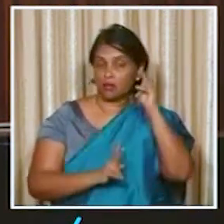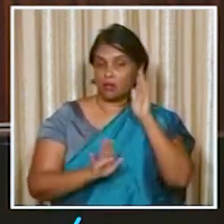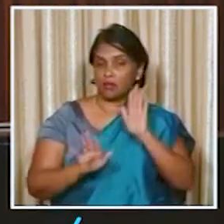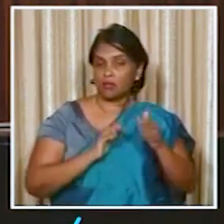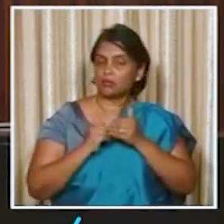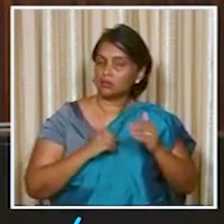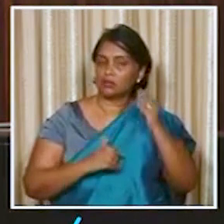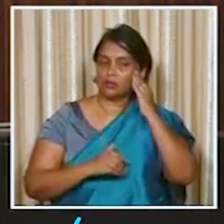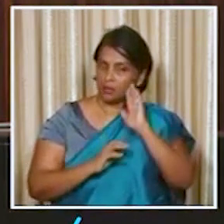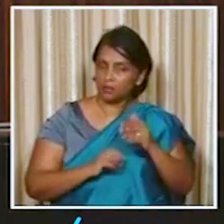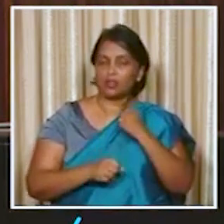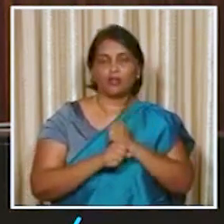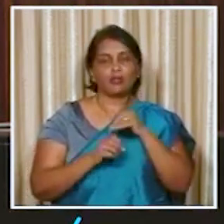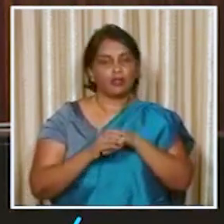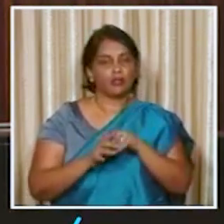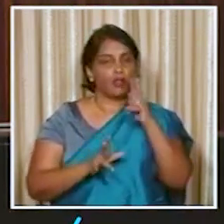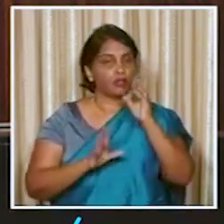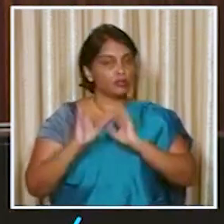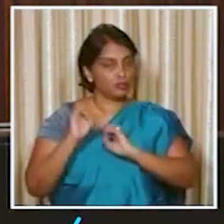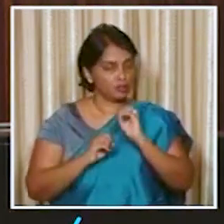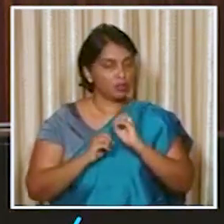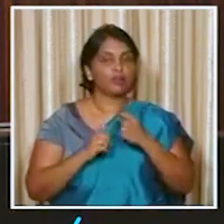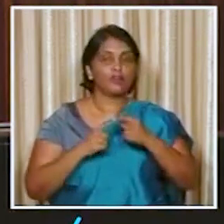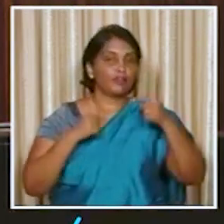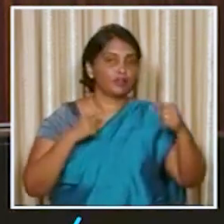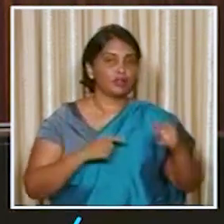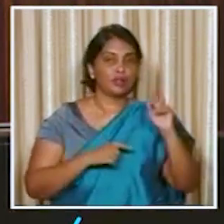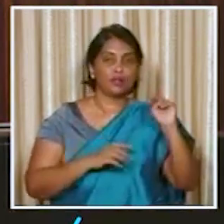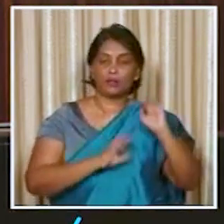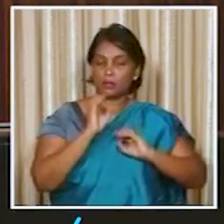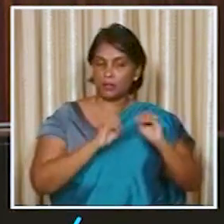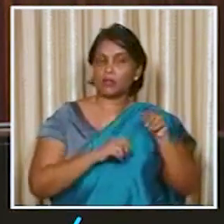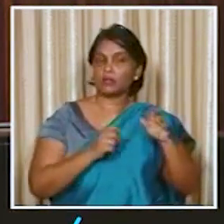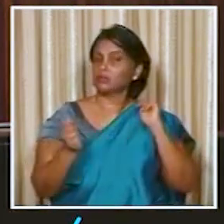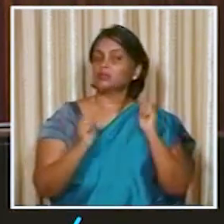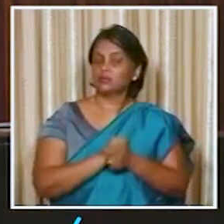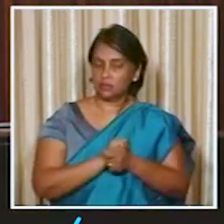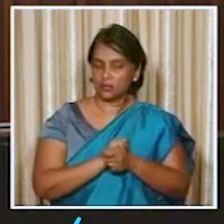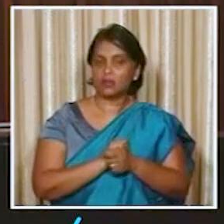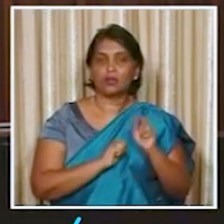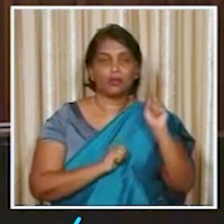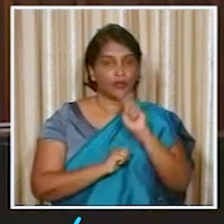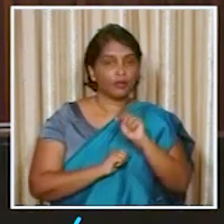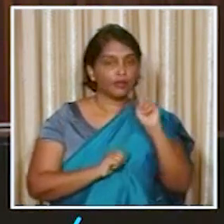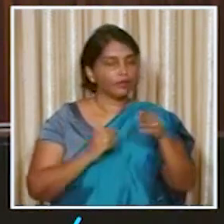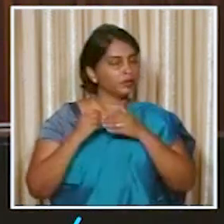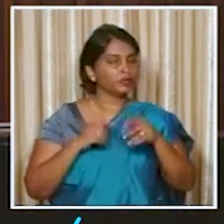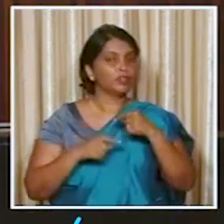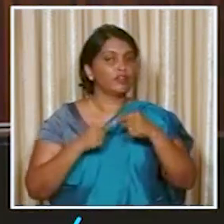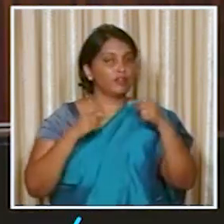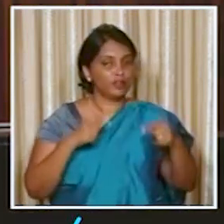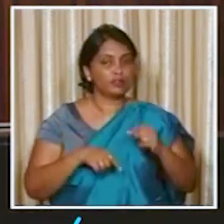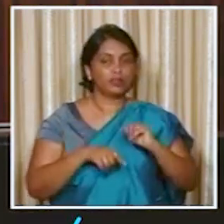පැමිණි සම්ප්‍රදාය වන ආණ්ඩු පක්ෂයට 80ක් හා විපක්ෂයට 20ක් යන්න වෙනස් කර විස්සයි විස්සෙ සිට විපක්ෂයට